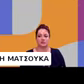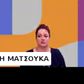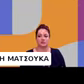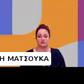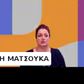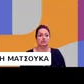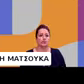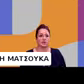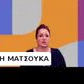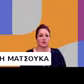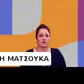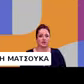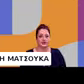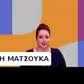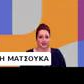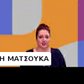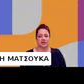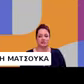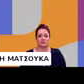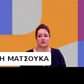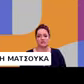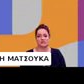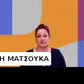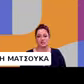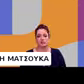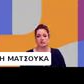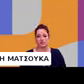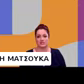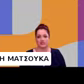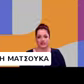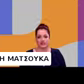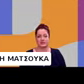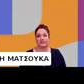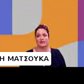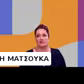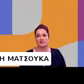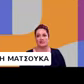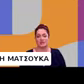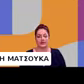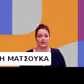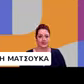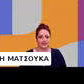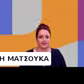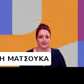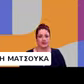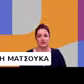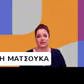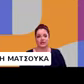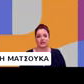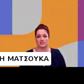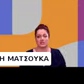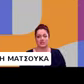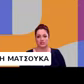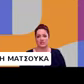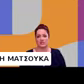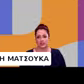αντιμετωπίζουν τη δουλειά τους ως τέτοια, με αποτέλεσμα να βρίσκονται πολύ συχνά σε δεινή θέση και